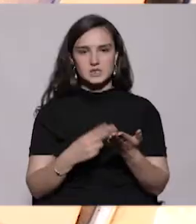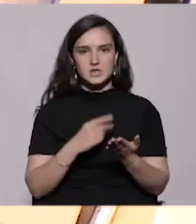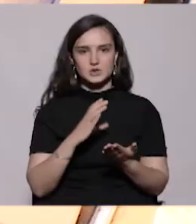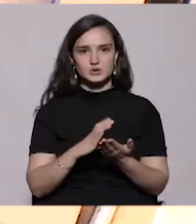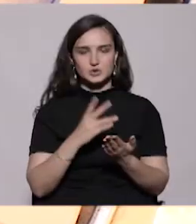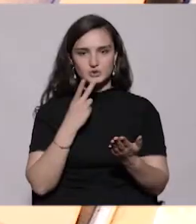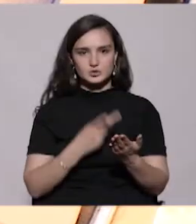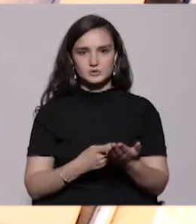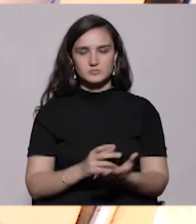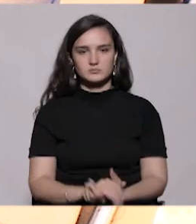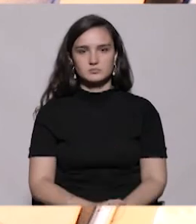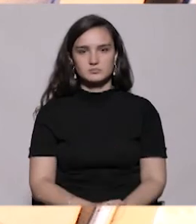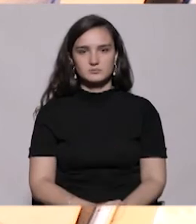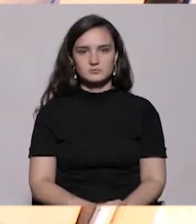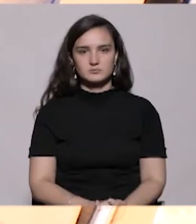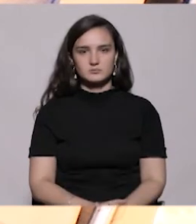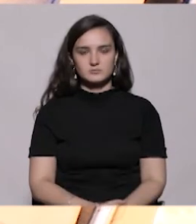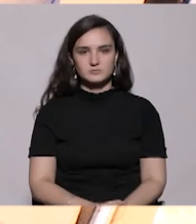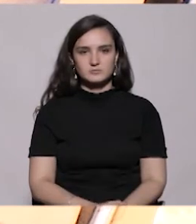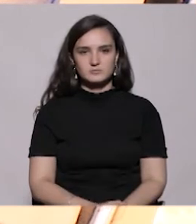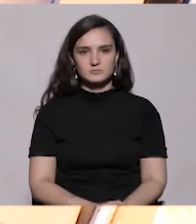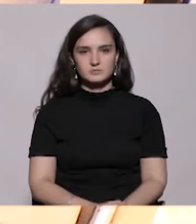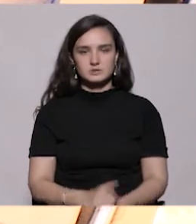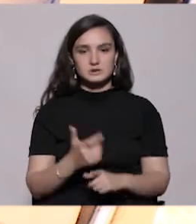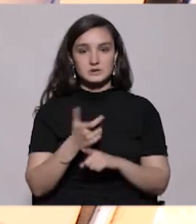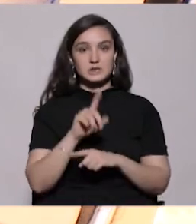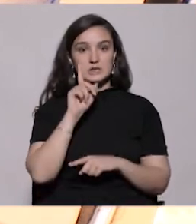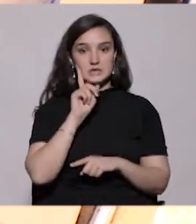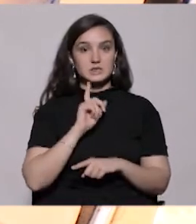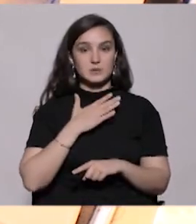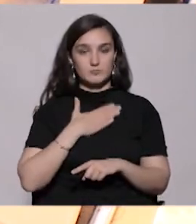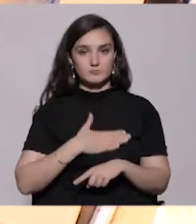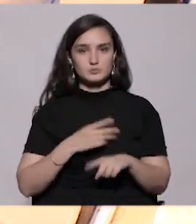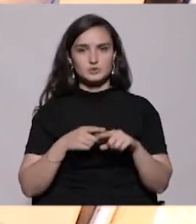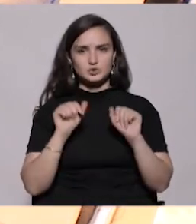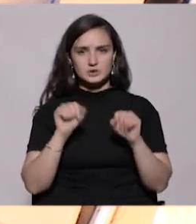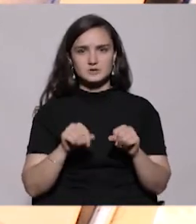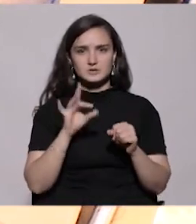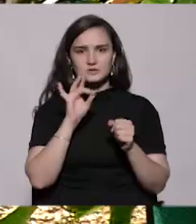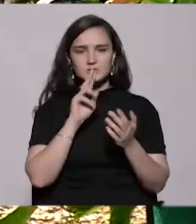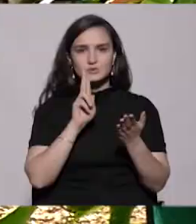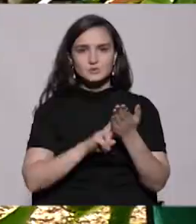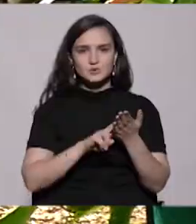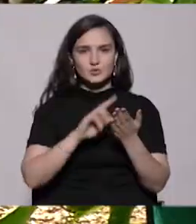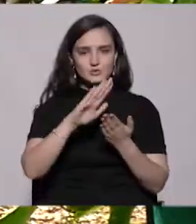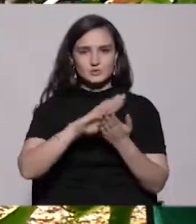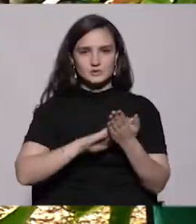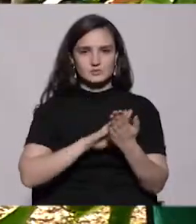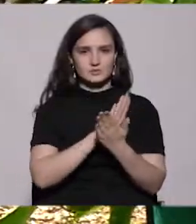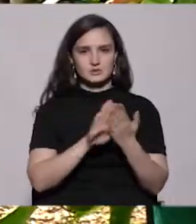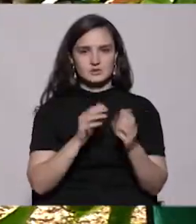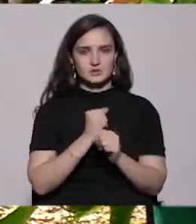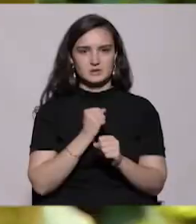წიგნახში, ნუ ძალიან ისე ამოვნებთ. შეგიძლიათ ნახეთ აი ეს სკოჩით თუ ვერ იმაშობა და